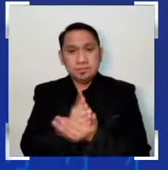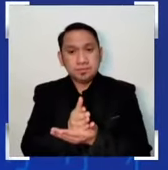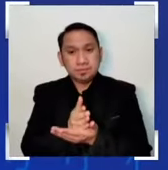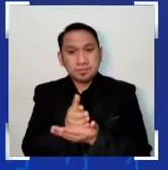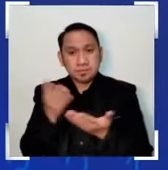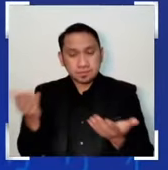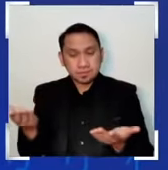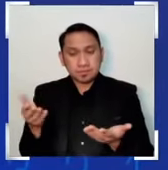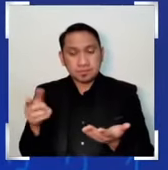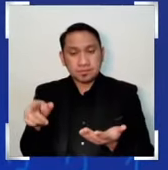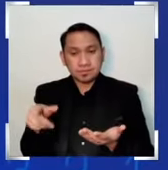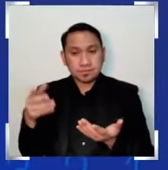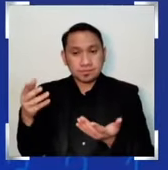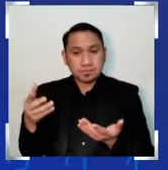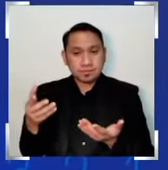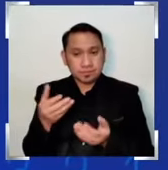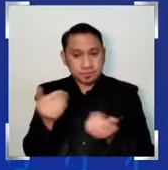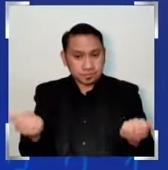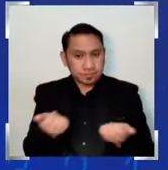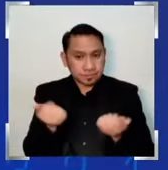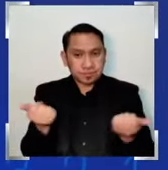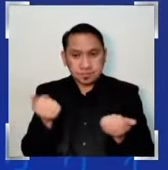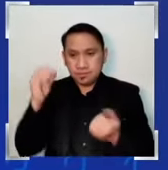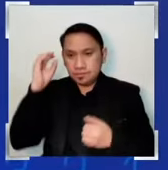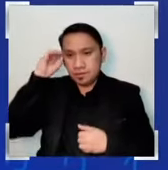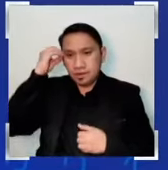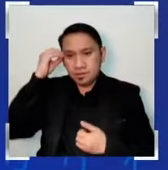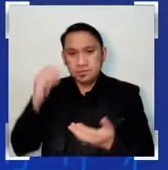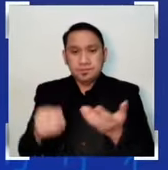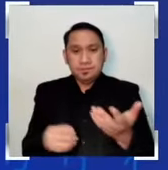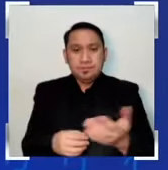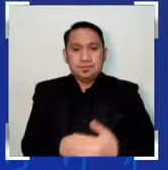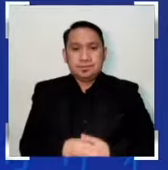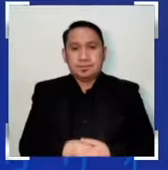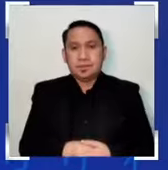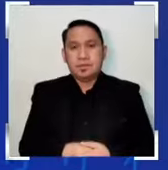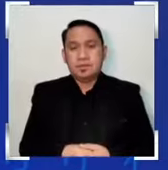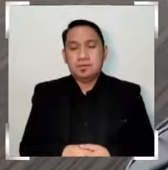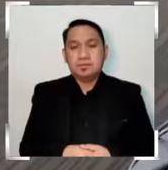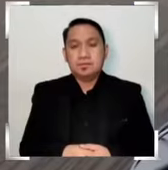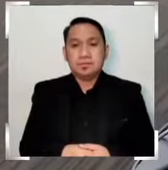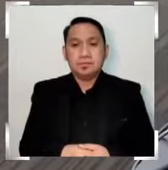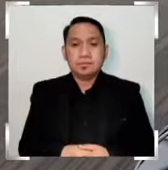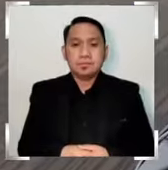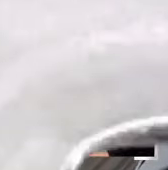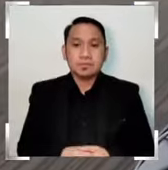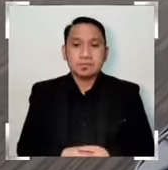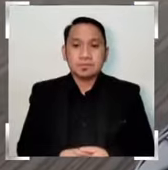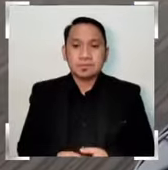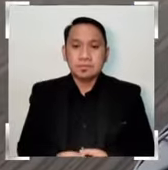sibuyas. Saksi sina Bernadette Reyes at Tina Panganiban Perez.